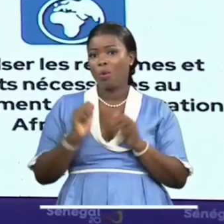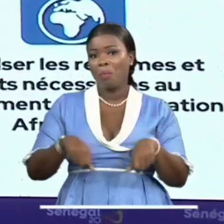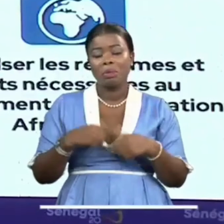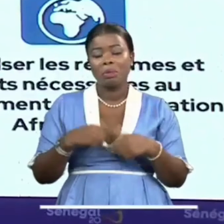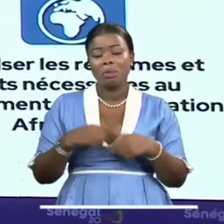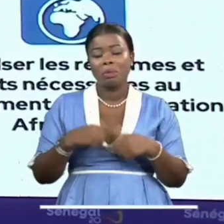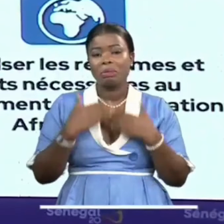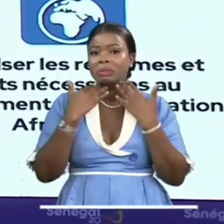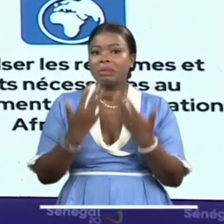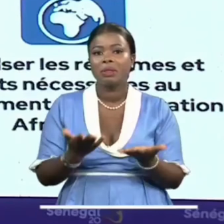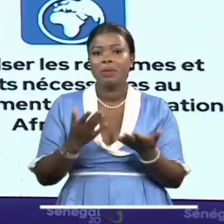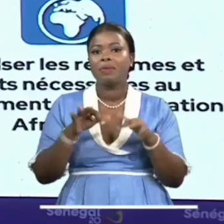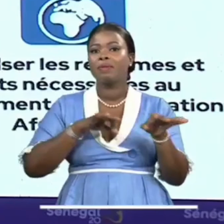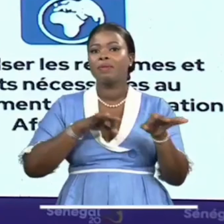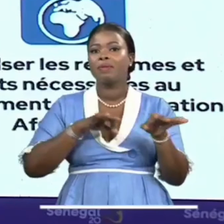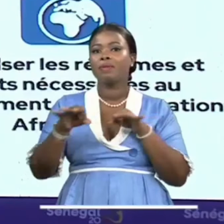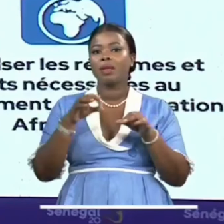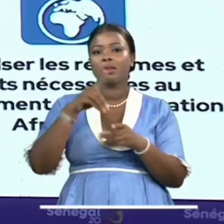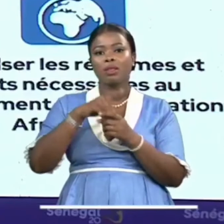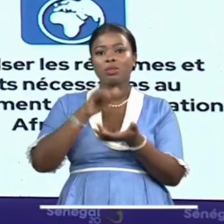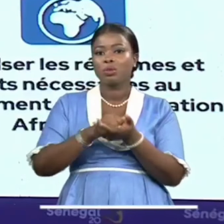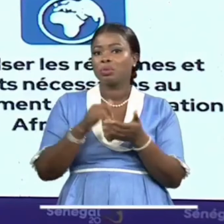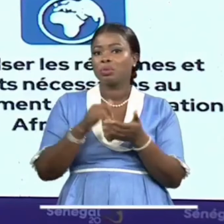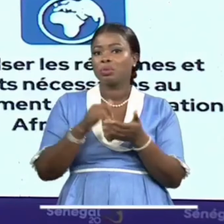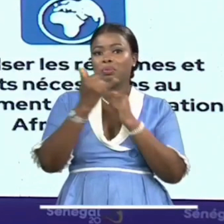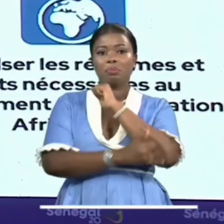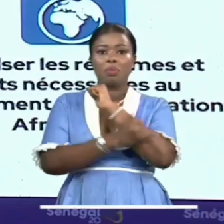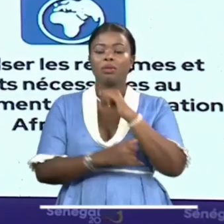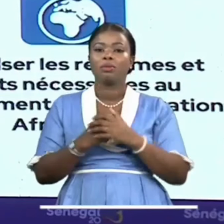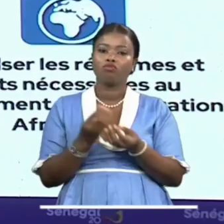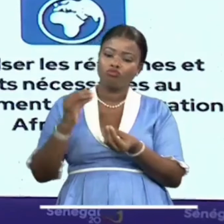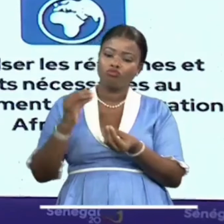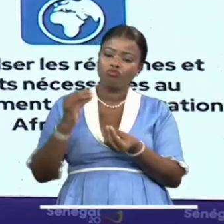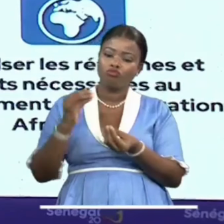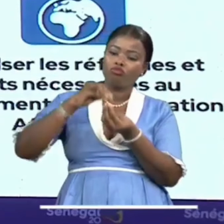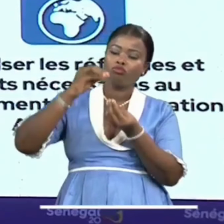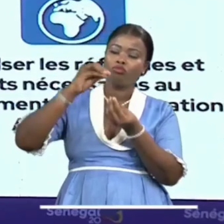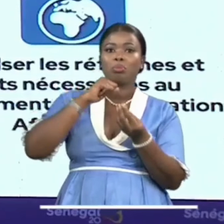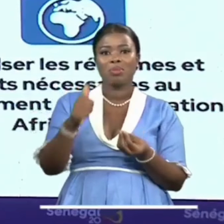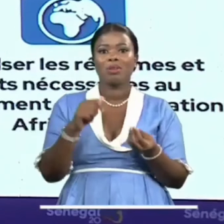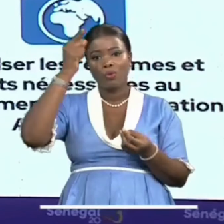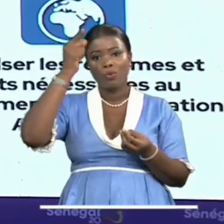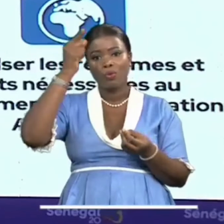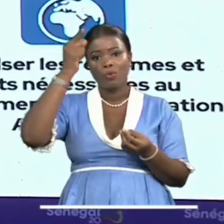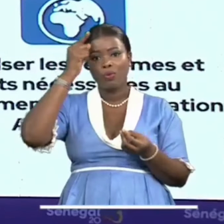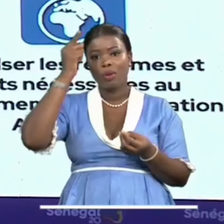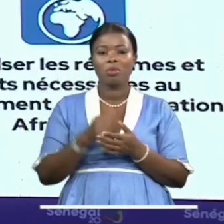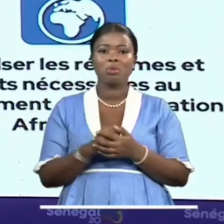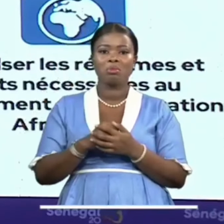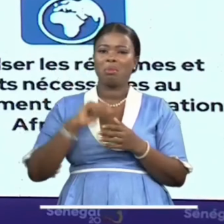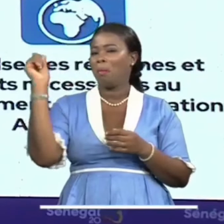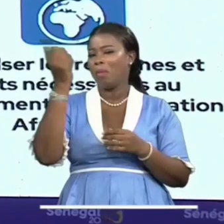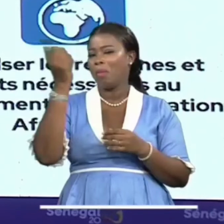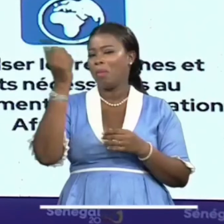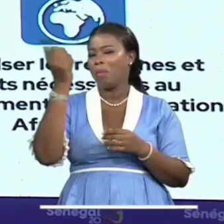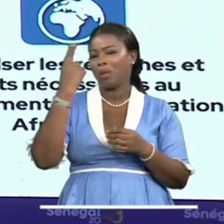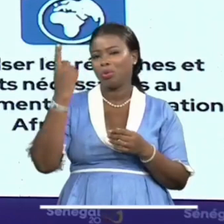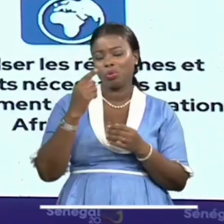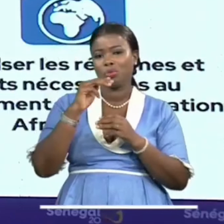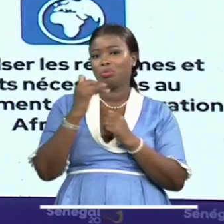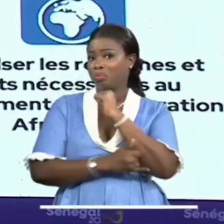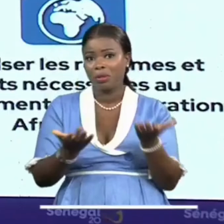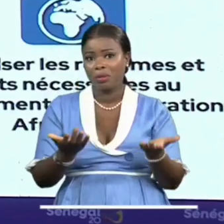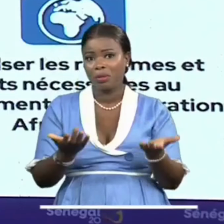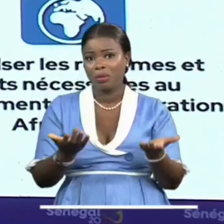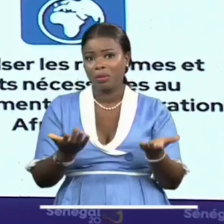renforce pas la bonne gouvernance on ne peut rien faire dans le monde si on ne renforce pas la bonne gouvernance c'est un créau partout il faut consolider l'État de droit